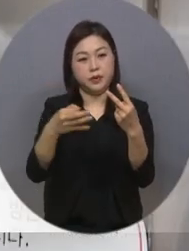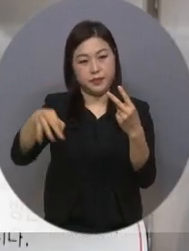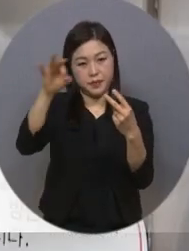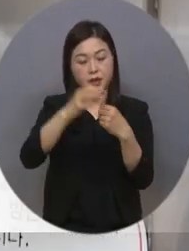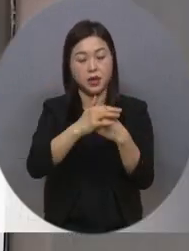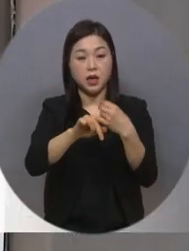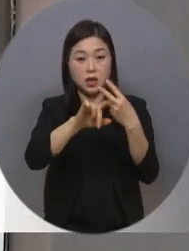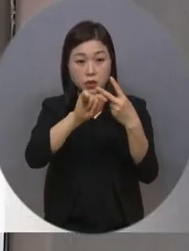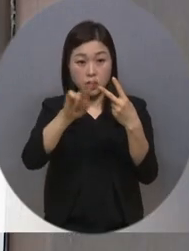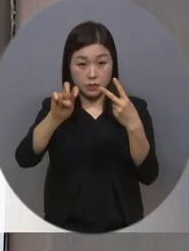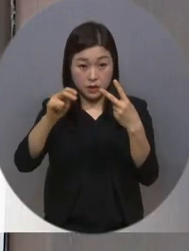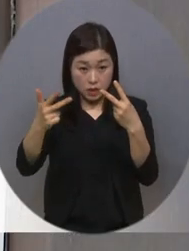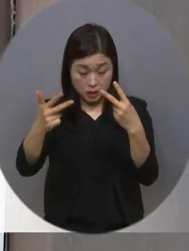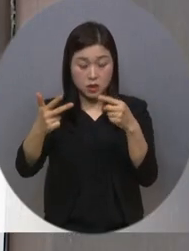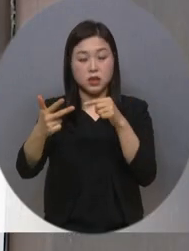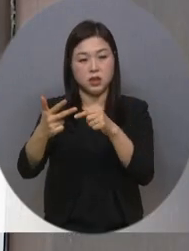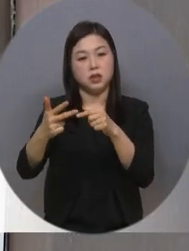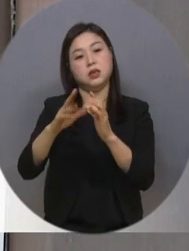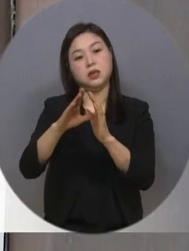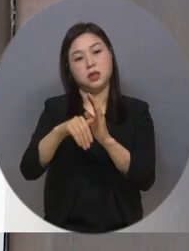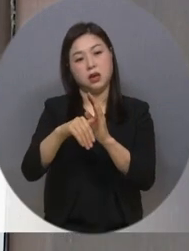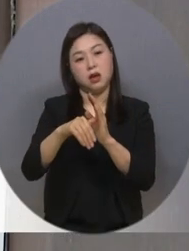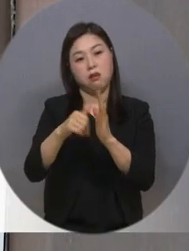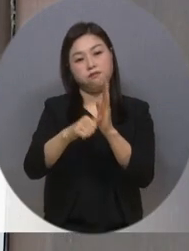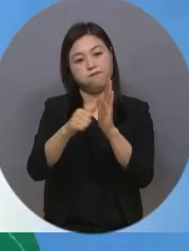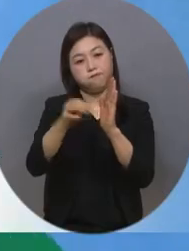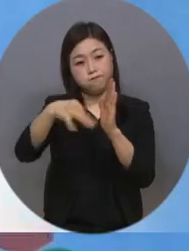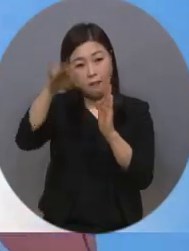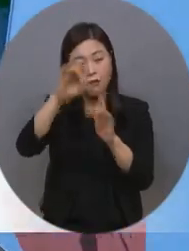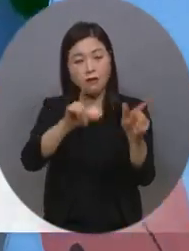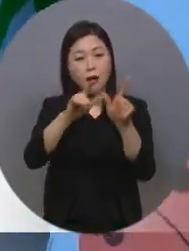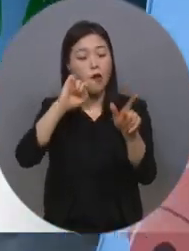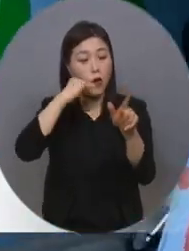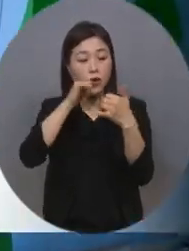물가 인상 등으로 생활에 어려움을 겪는 취약계층에 대한